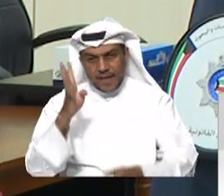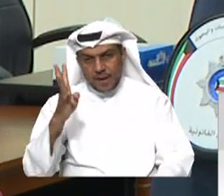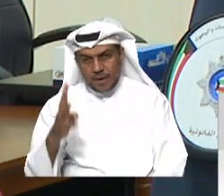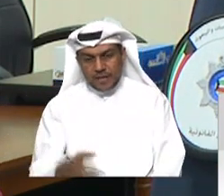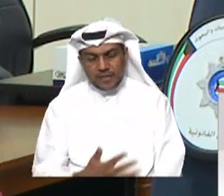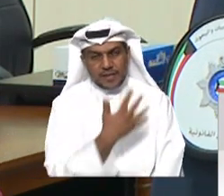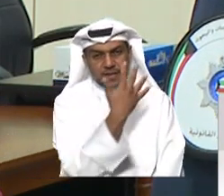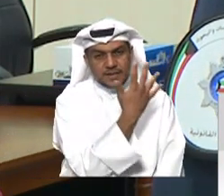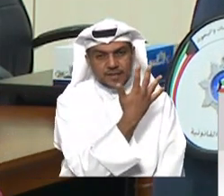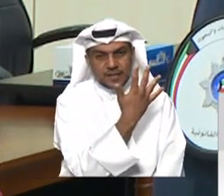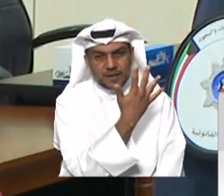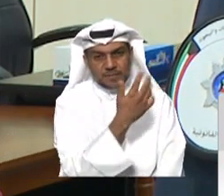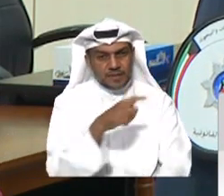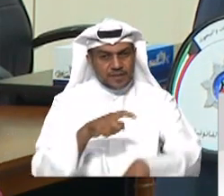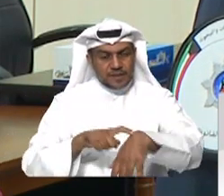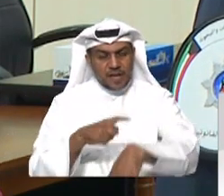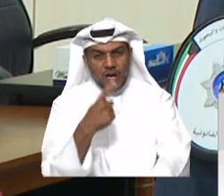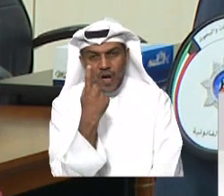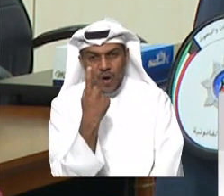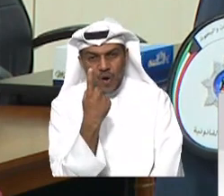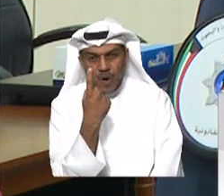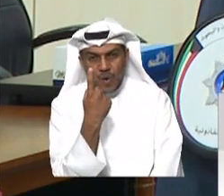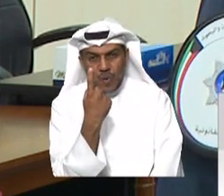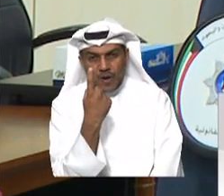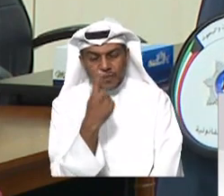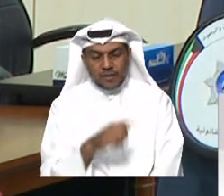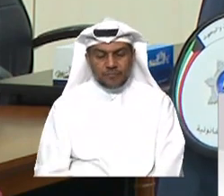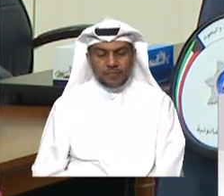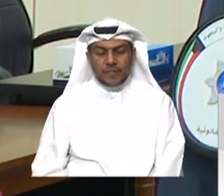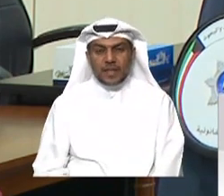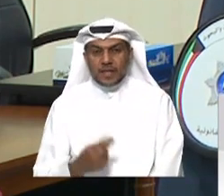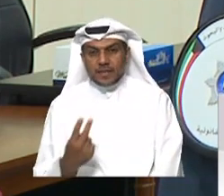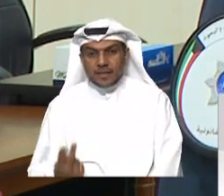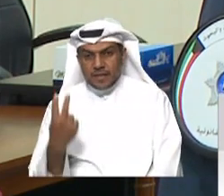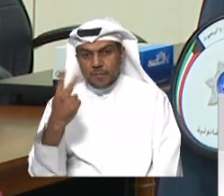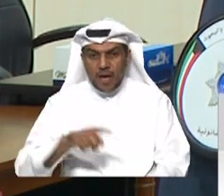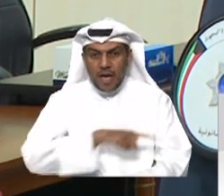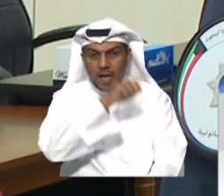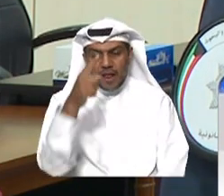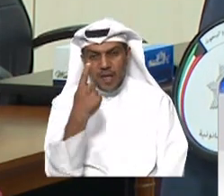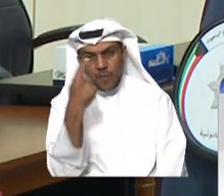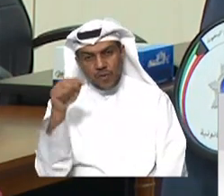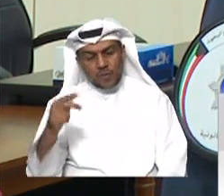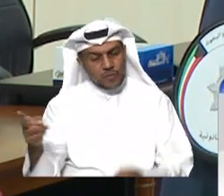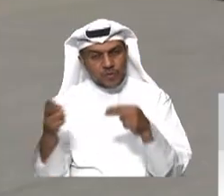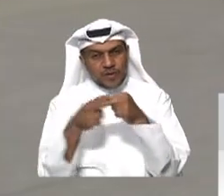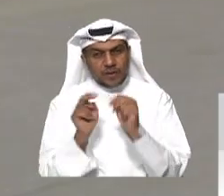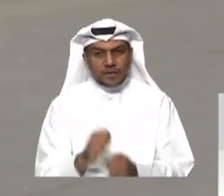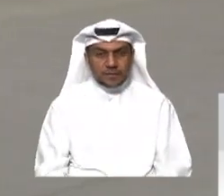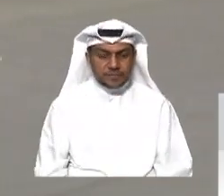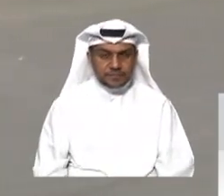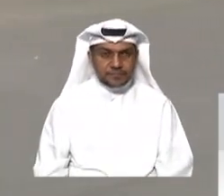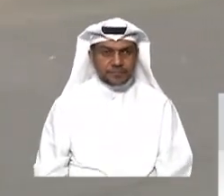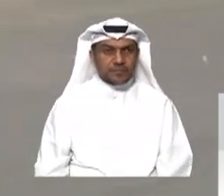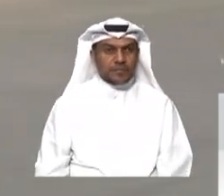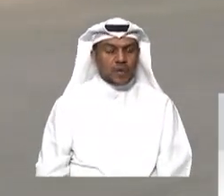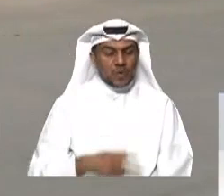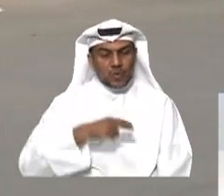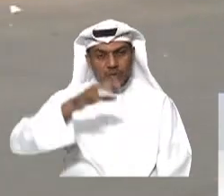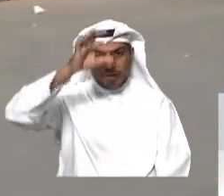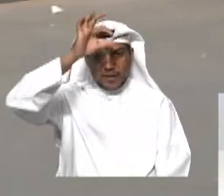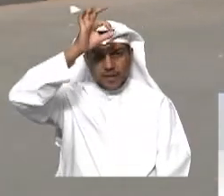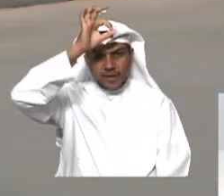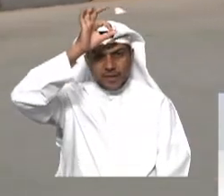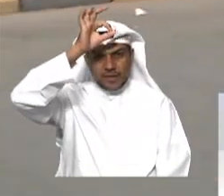خمسه من الساعه الواحده من الساعه السابعه ونصف صباحا حتى الساعه الواحده والنصف مساء وزاره الداخليه